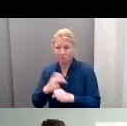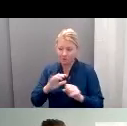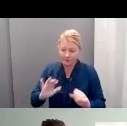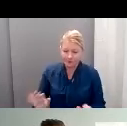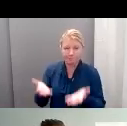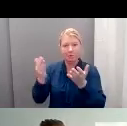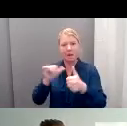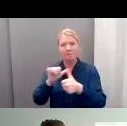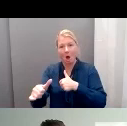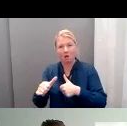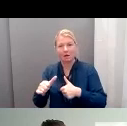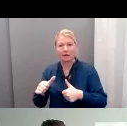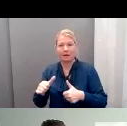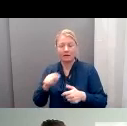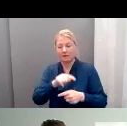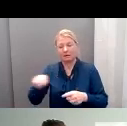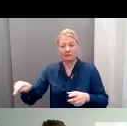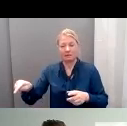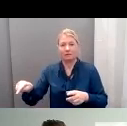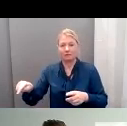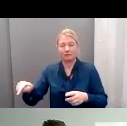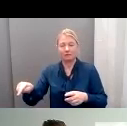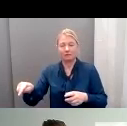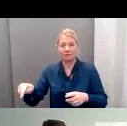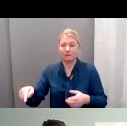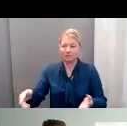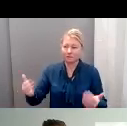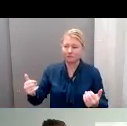de här parterna att komma med